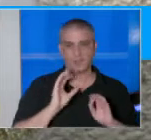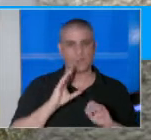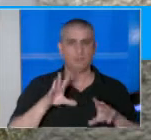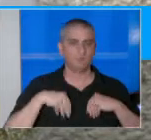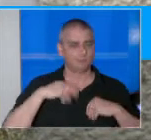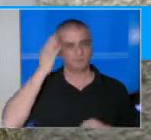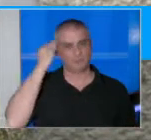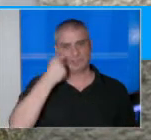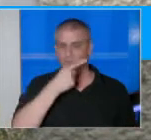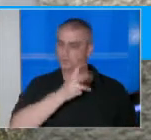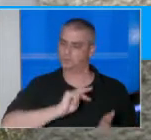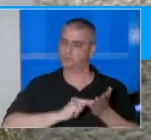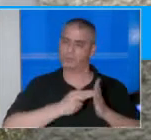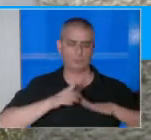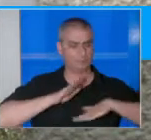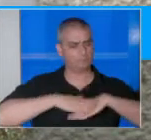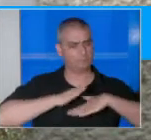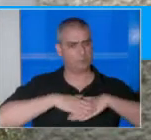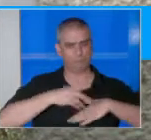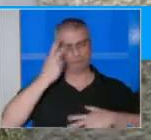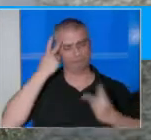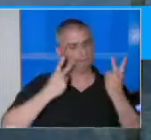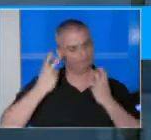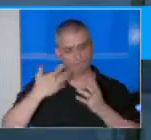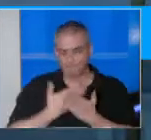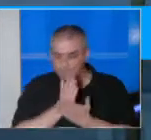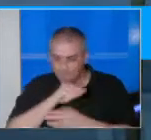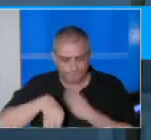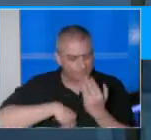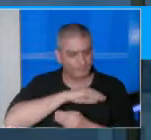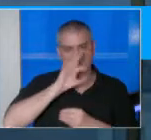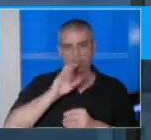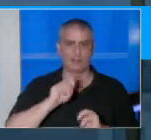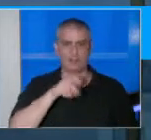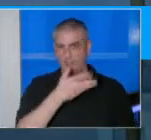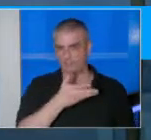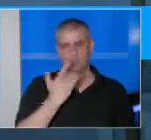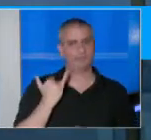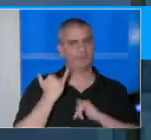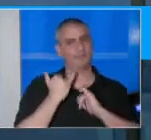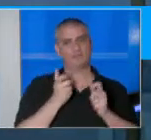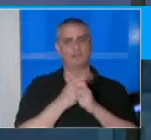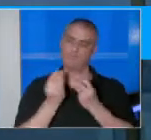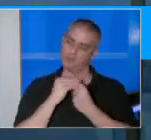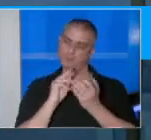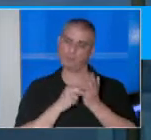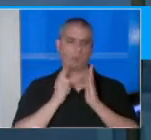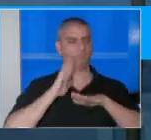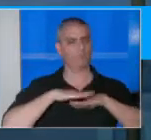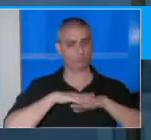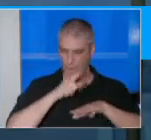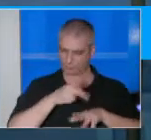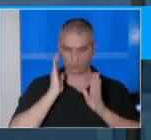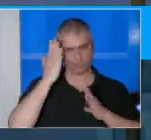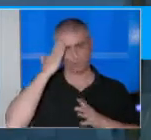על זה שגדעון סער הוא פוליטיקאי מוכשר, שבקי בנבחי המסדרונות של הכנסת, והביא אליו למפלגה עוד פוליטיקאי מאוד מוכשר, שגם